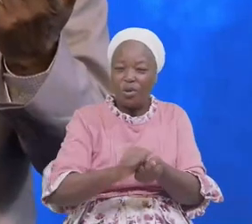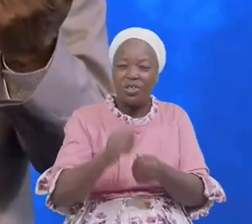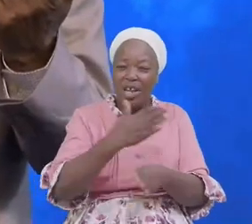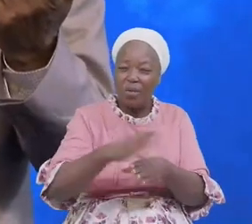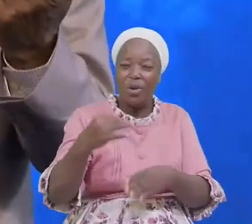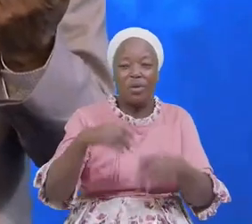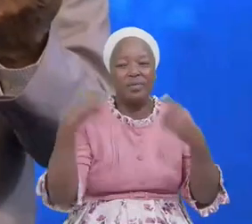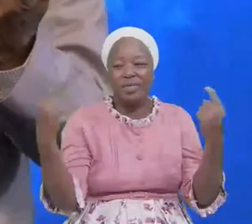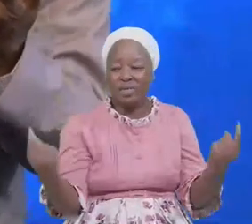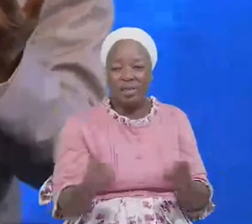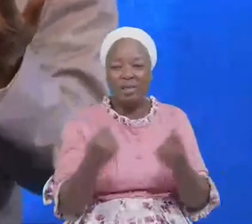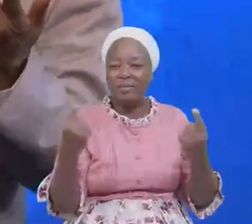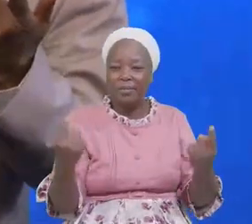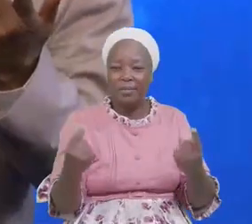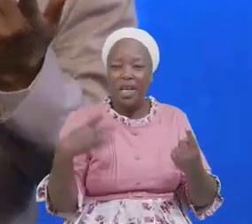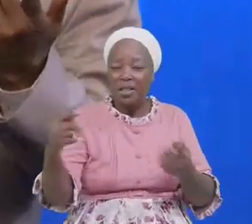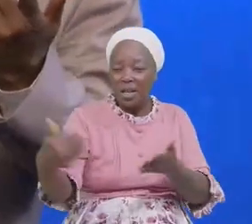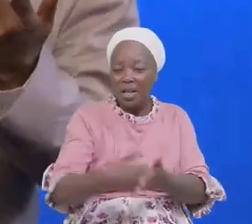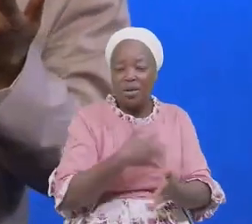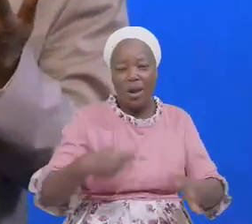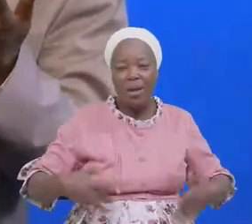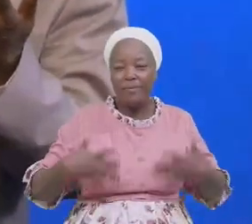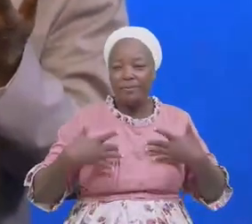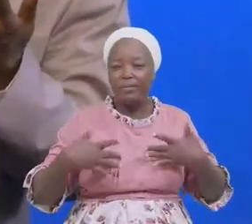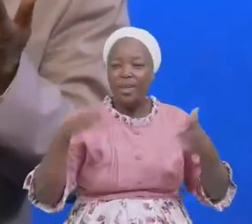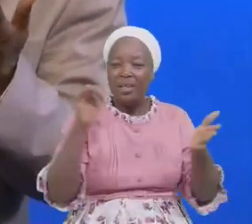purification des péchés, la nouvelle vie.